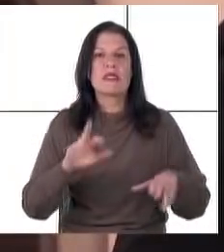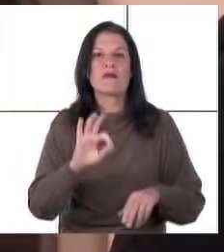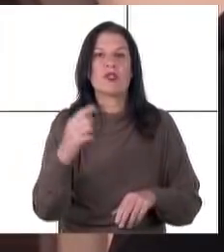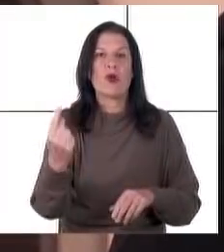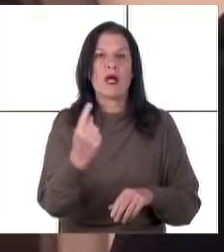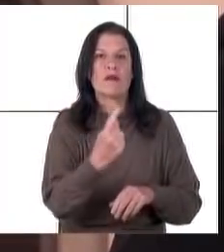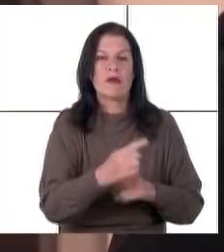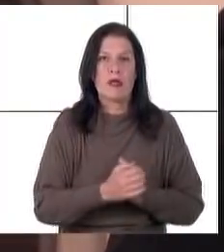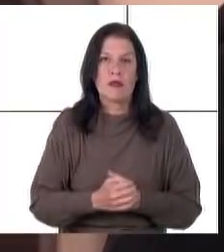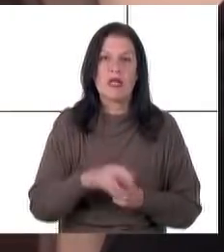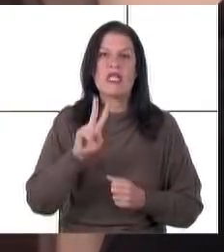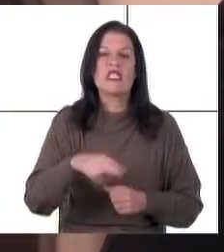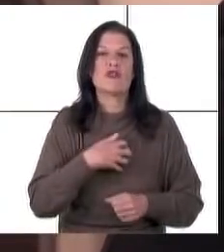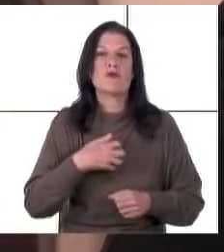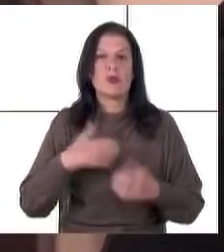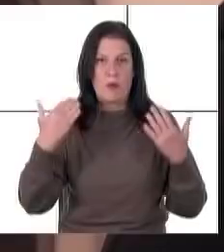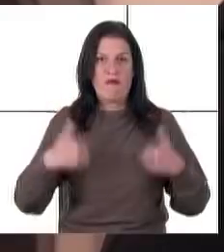פיזית מפציעות מלחמה,